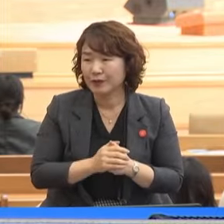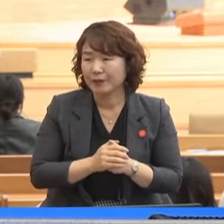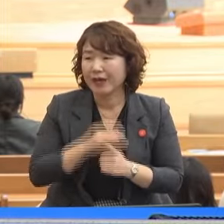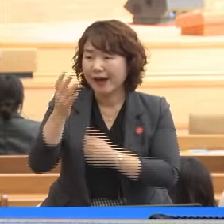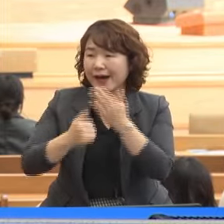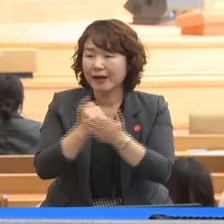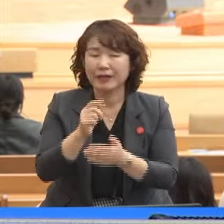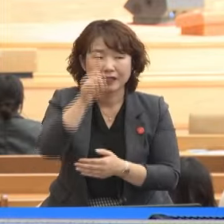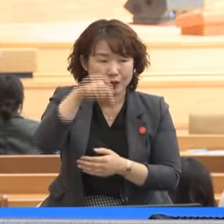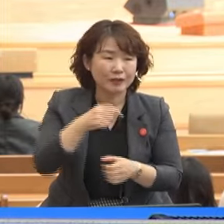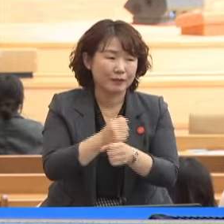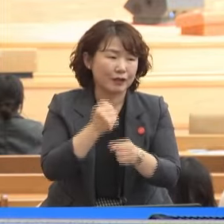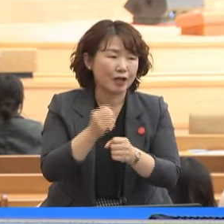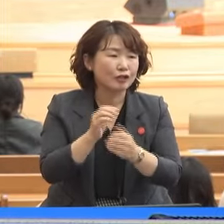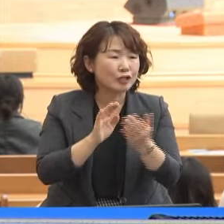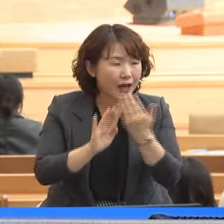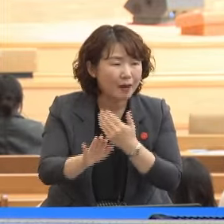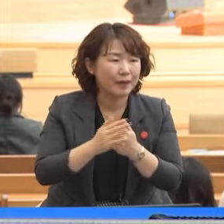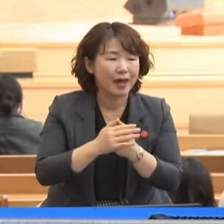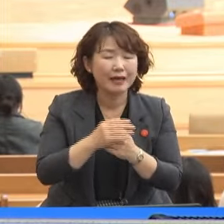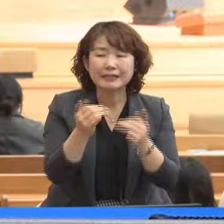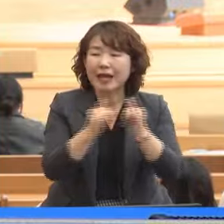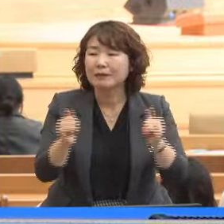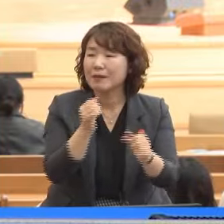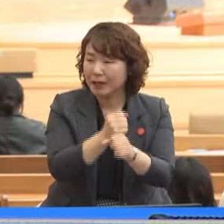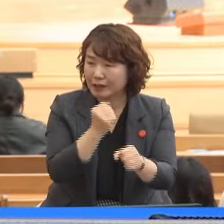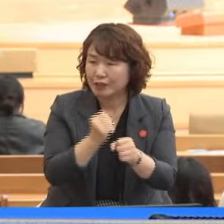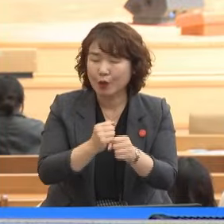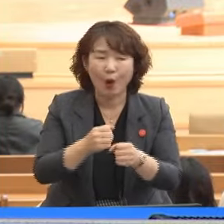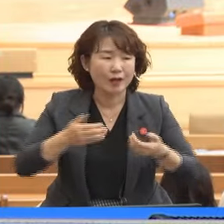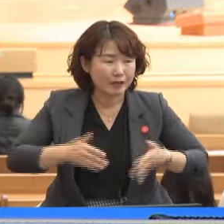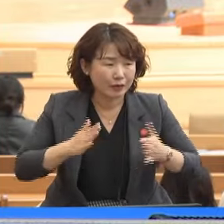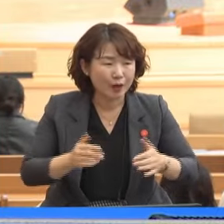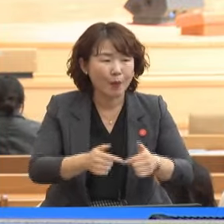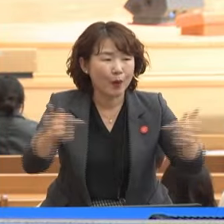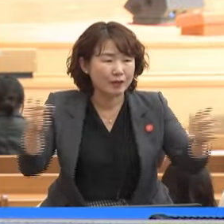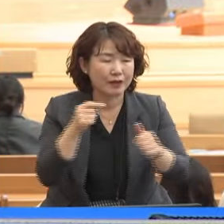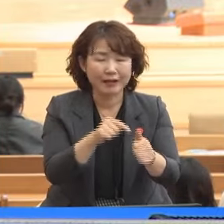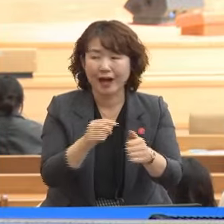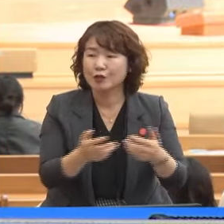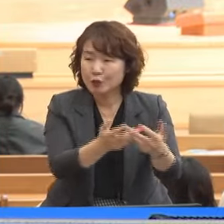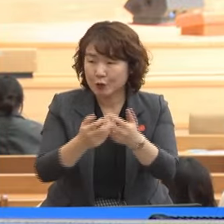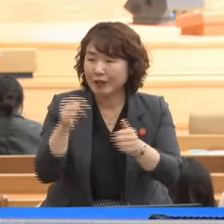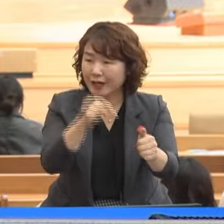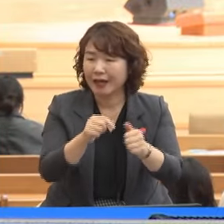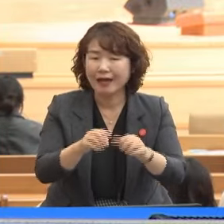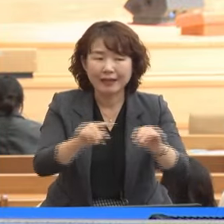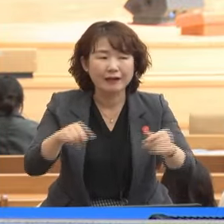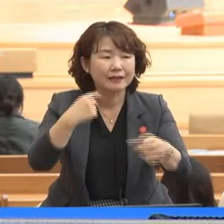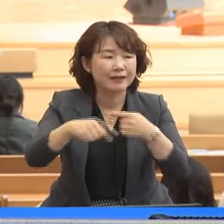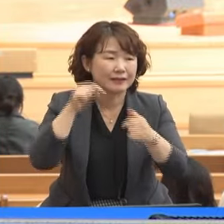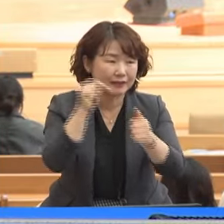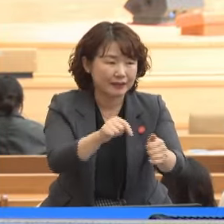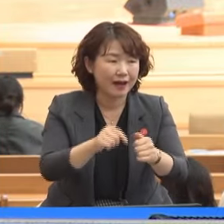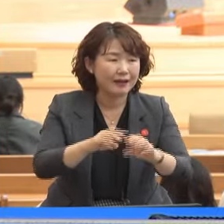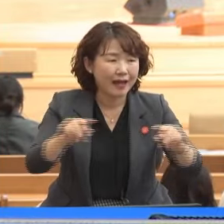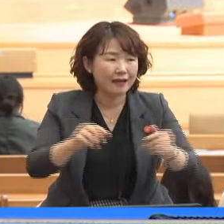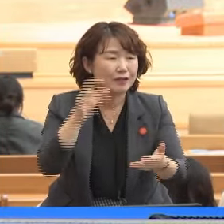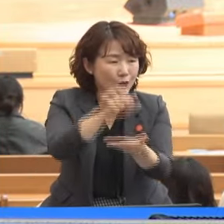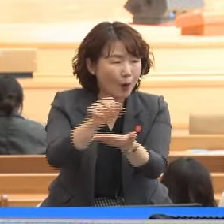그 가운데 인간을 만드시고 생육하고 번성하라, 땅에 충만하라, 땅을 다스리라, 땅을